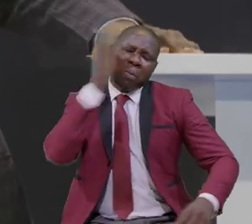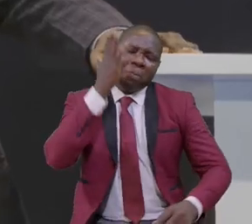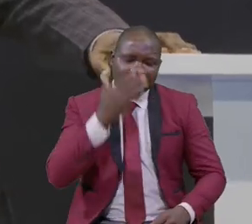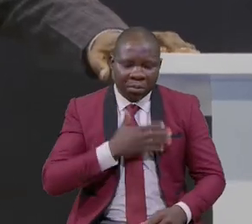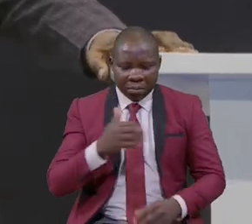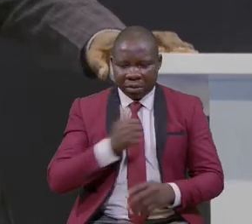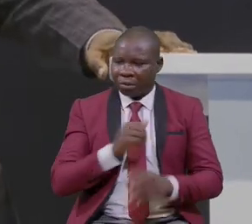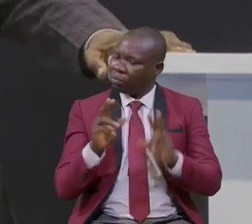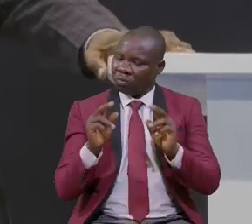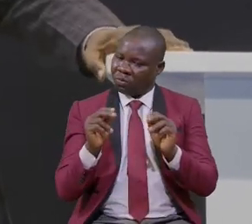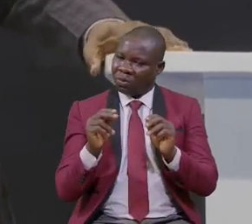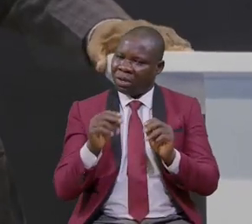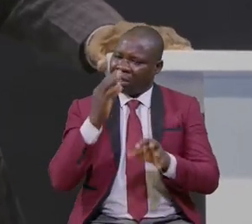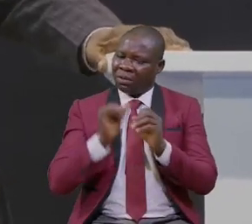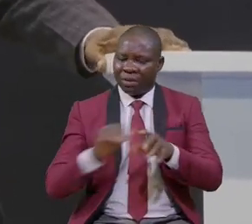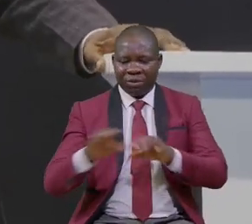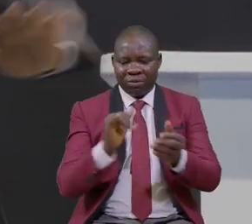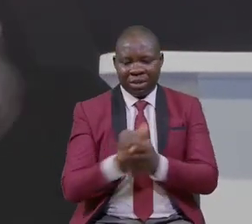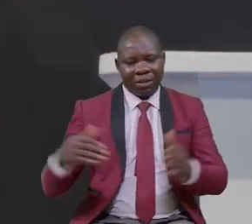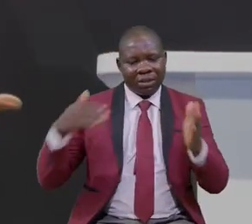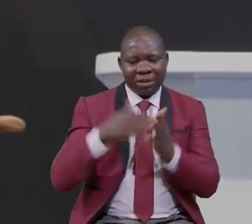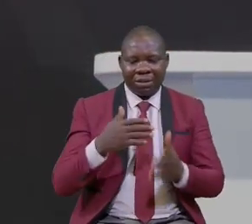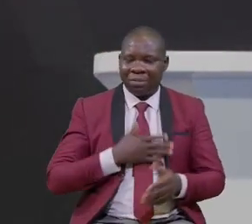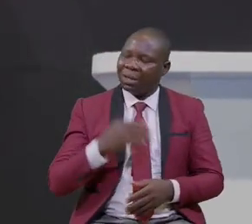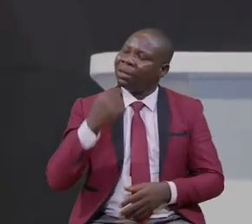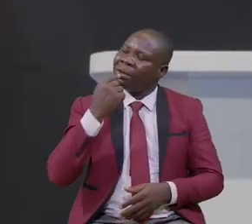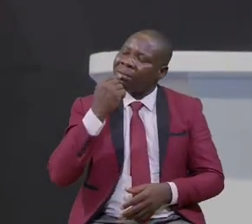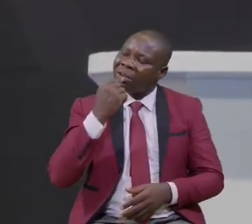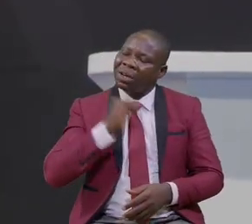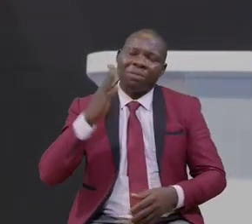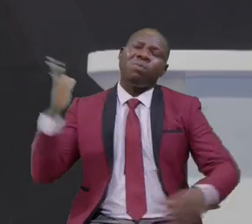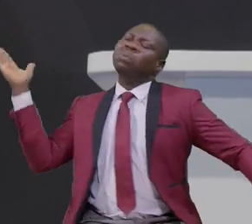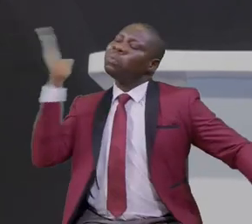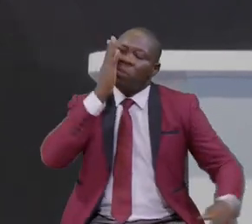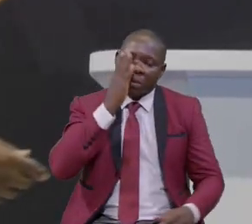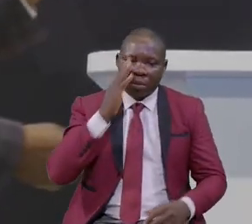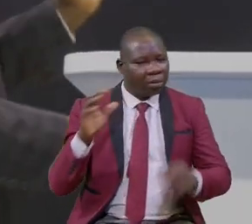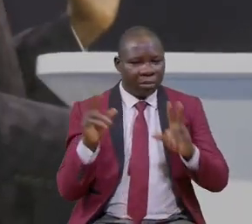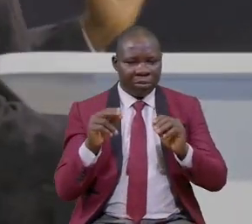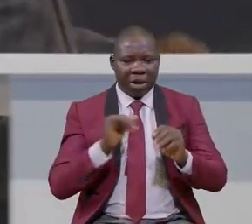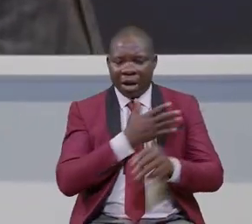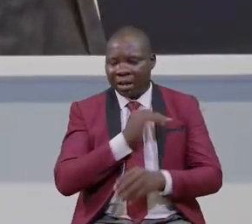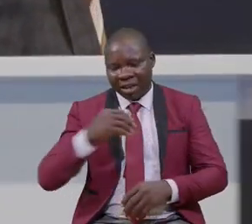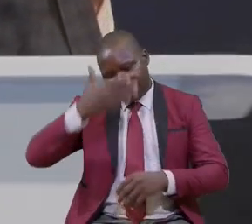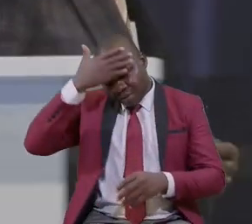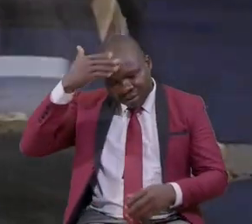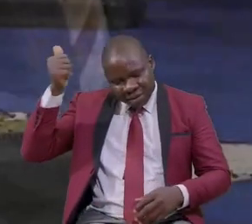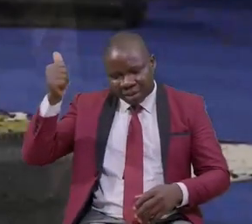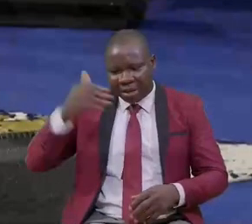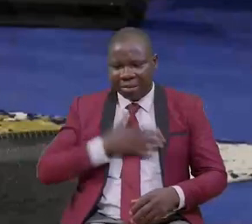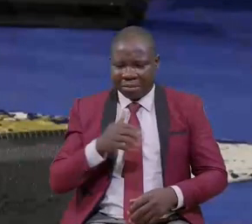le fais encore, ma bouche, je vais te gifler. Et je me suis éboulé. Et je gifle ma